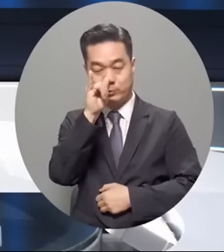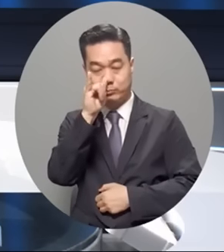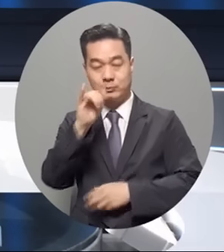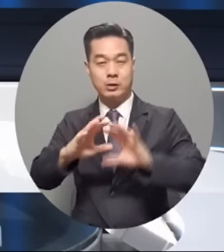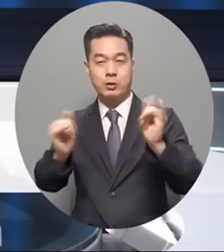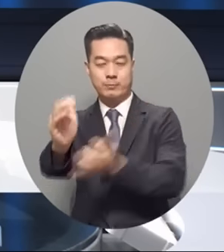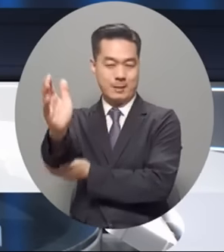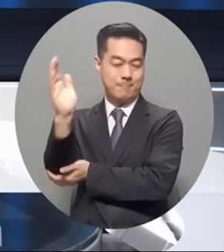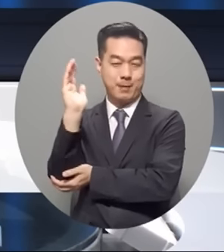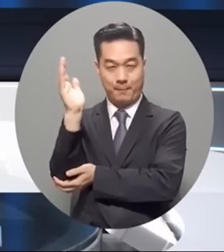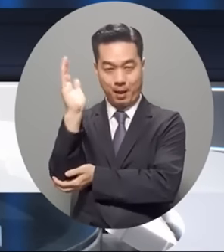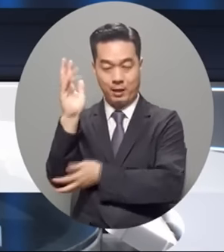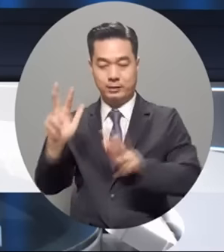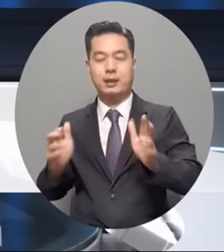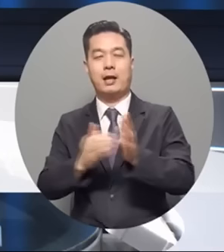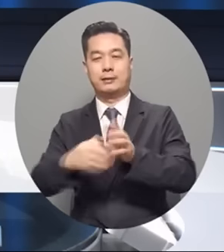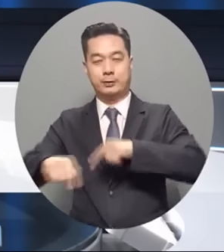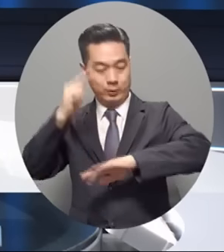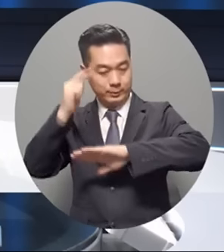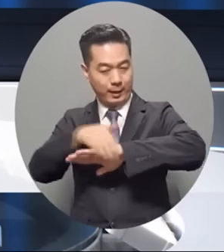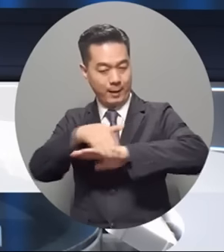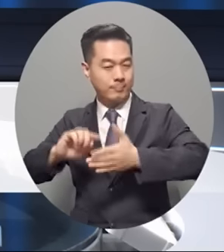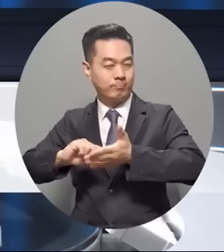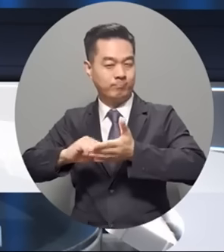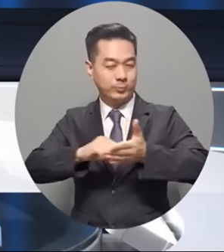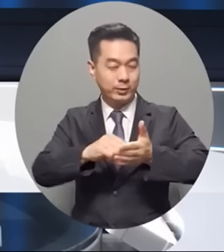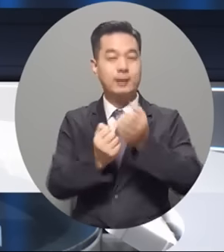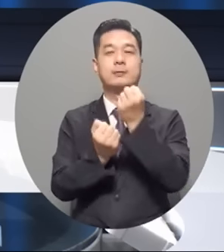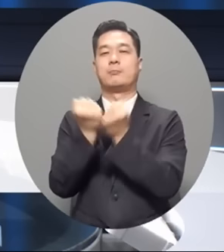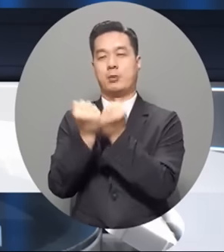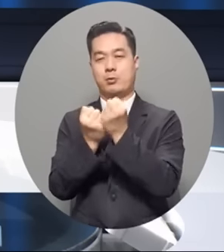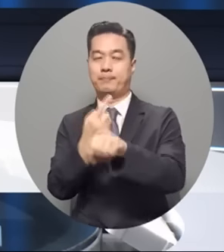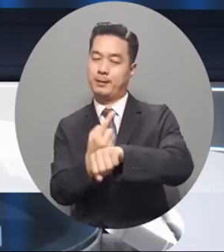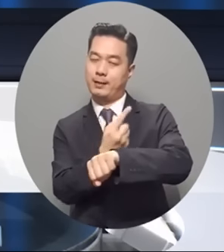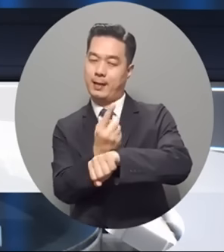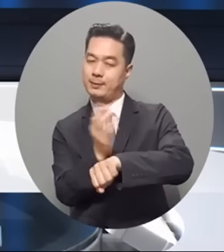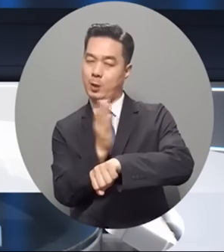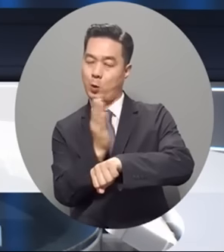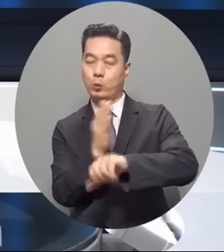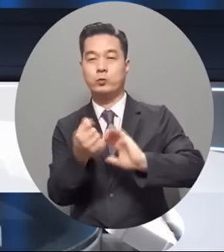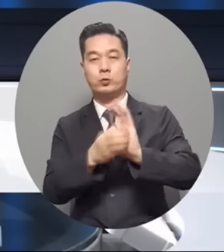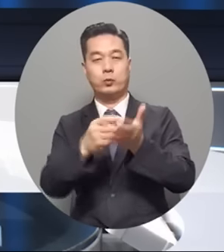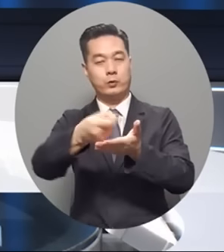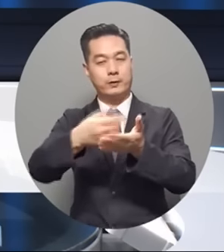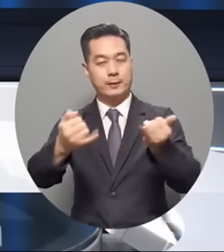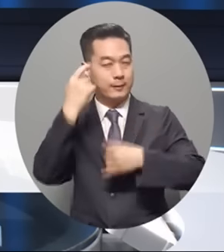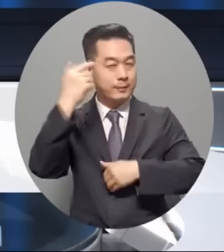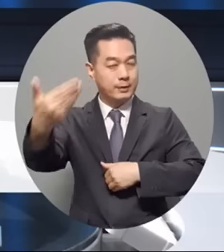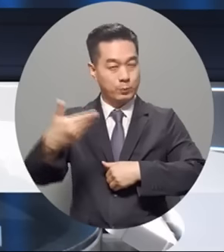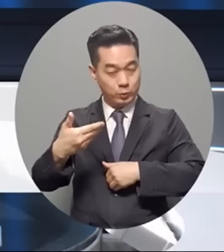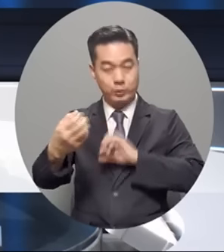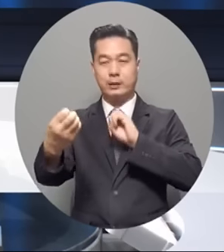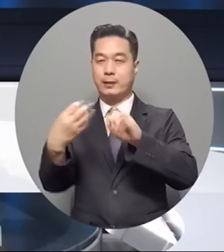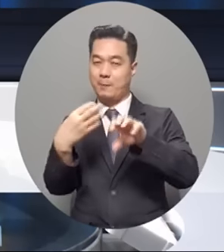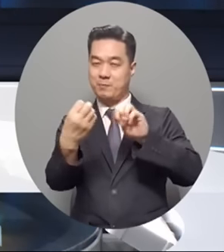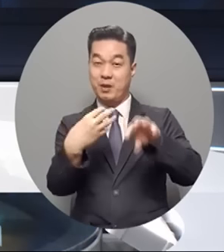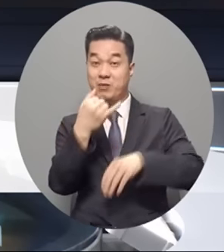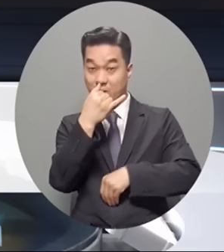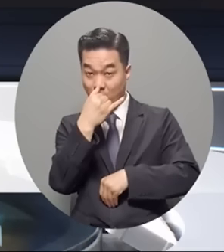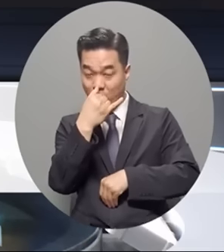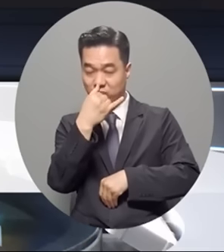그간의 정책 추진 상황을 설명한 뒤에 1시간 정도 기자들의 질문에 답할 예정인데요. 대통령실은 질문 주제